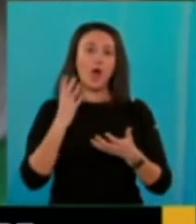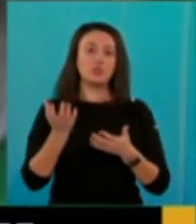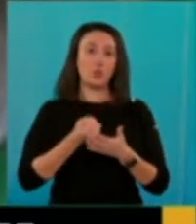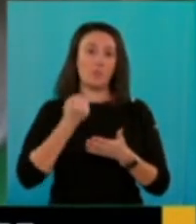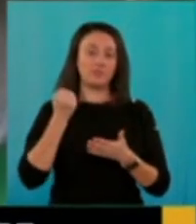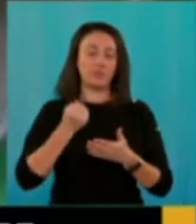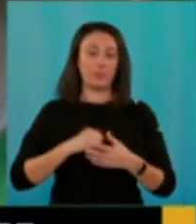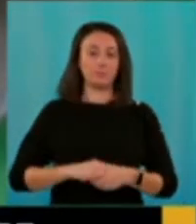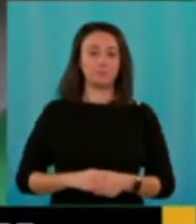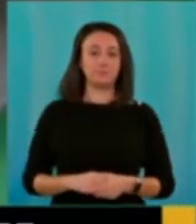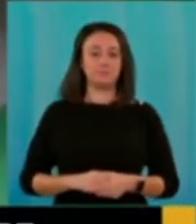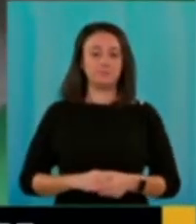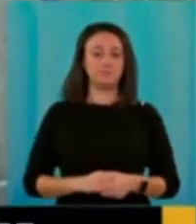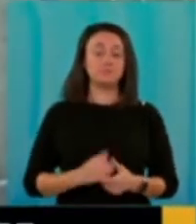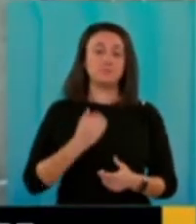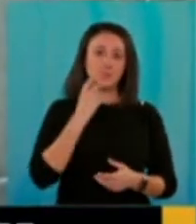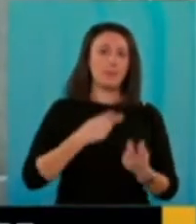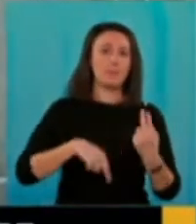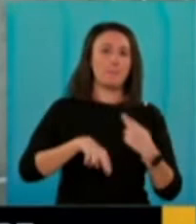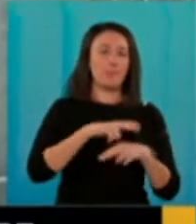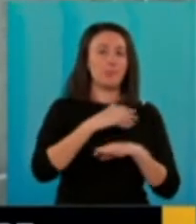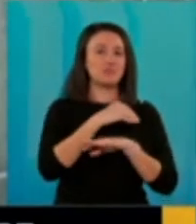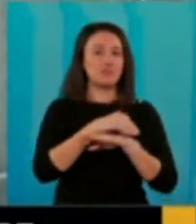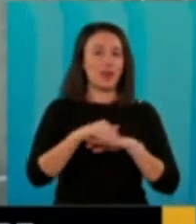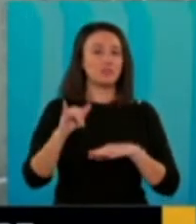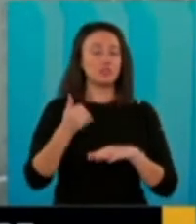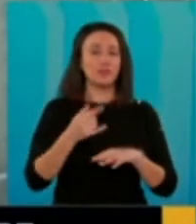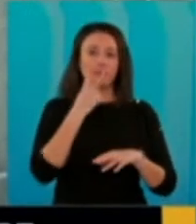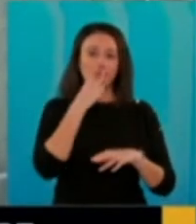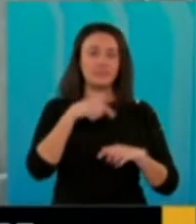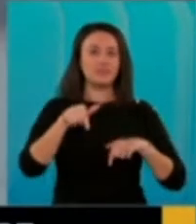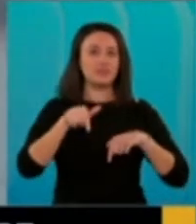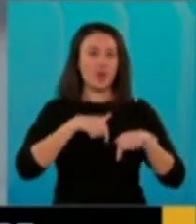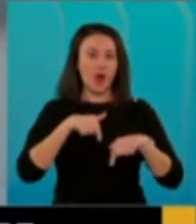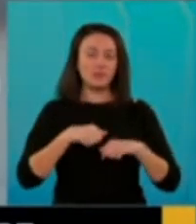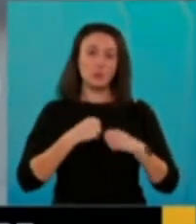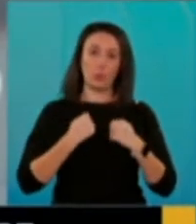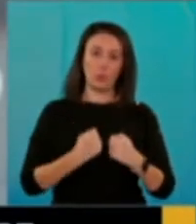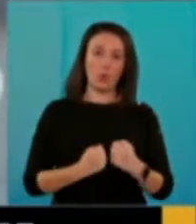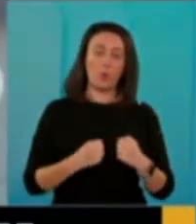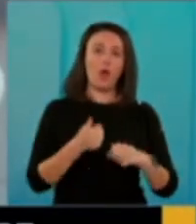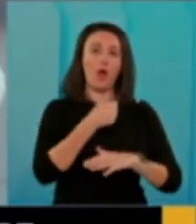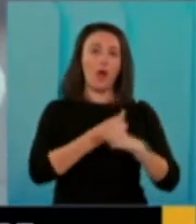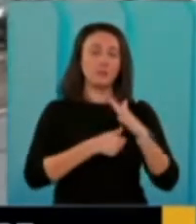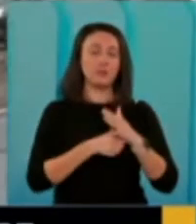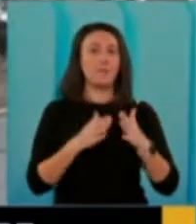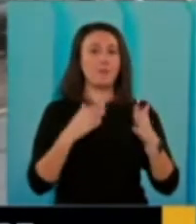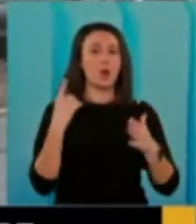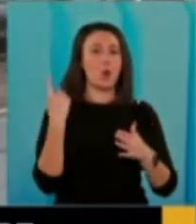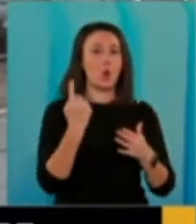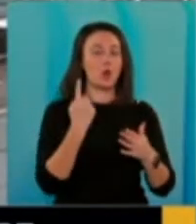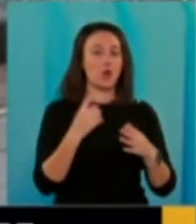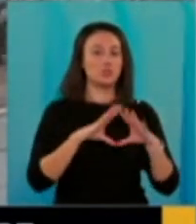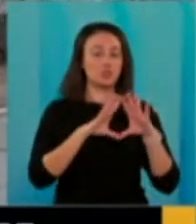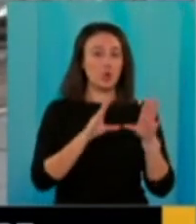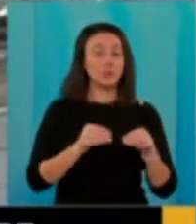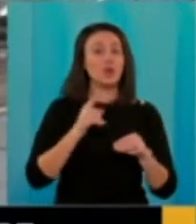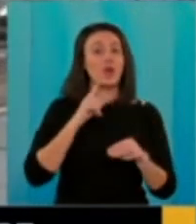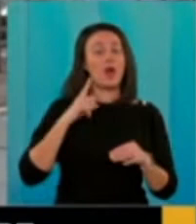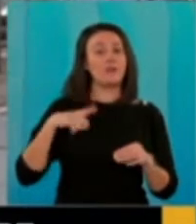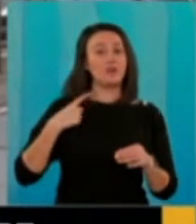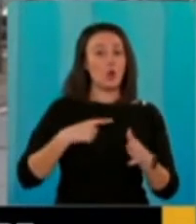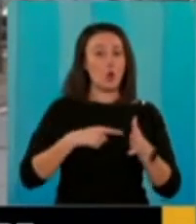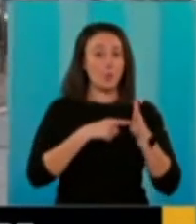adoptă. Iar atunci când ne plimbăm pe stradă și vedem traficul infernal, cel puțin din capitală și din marile orașe din România, ar fi